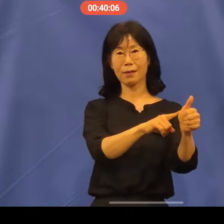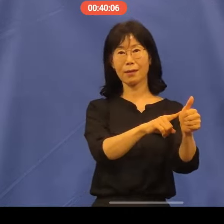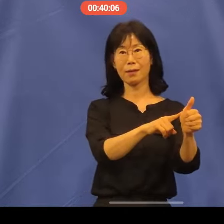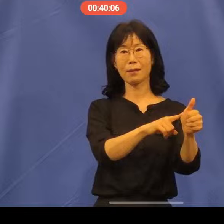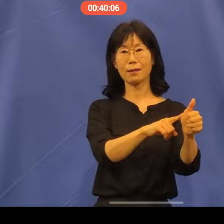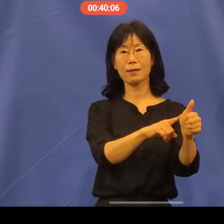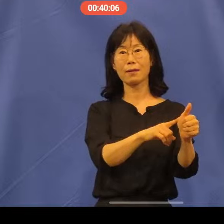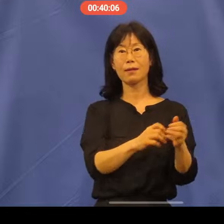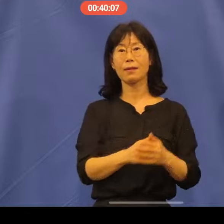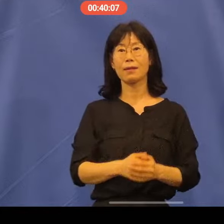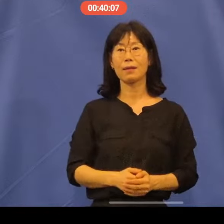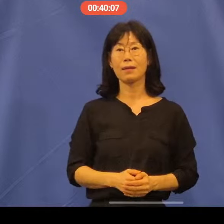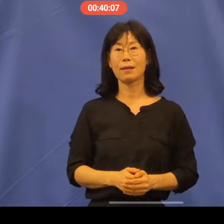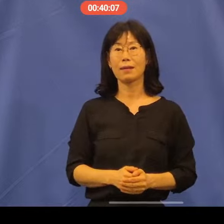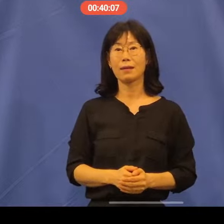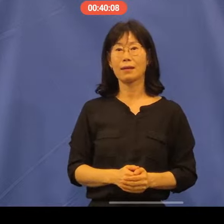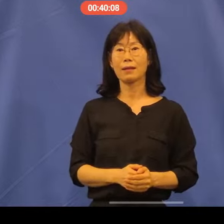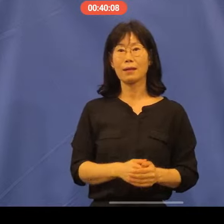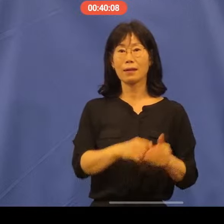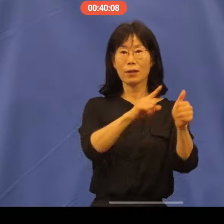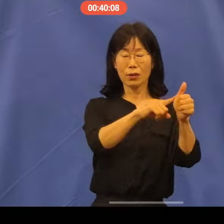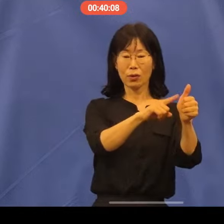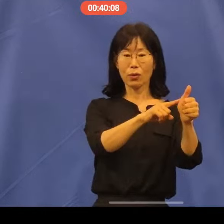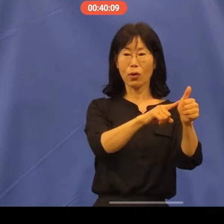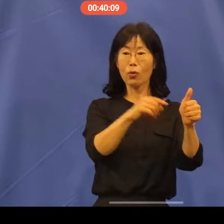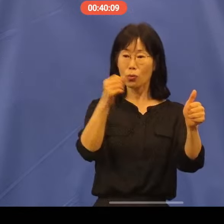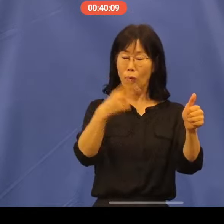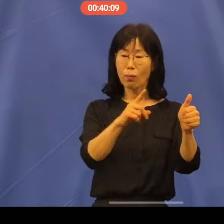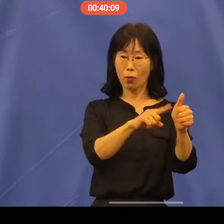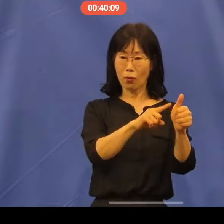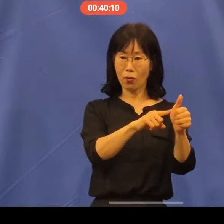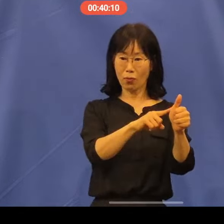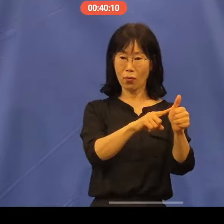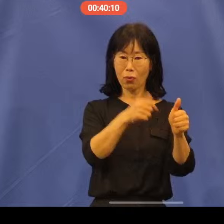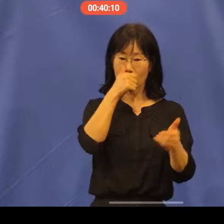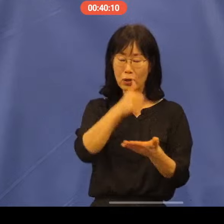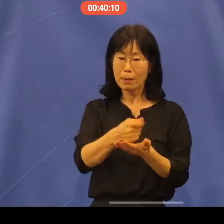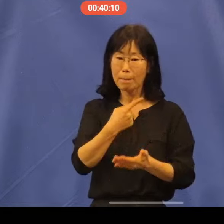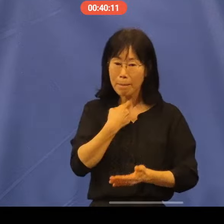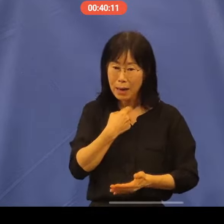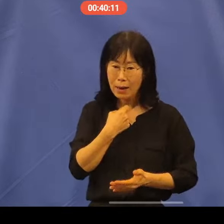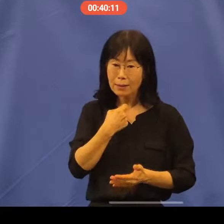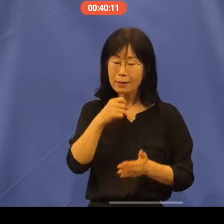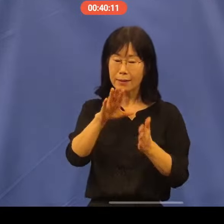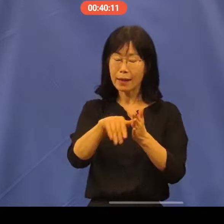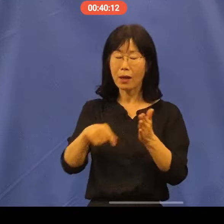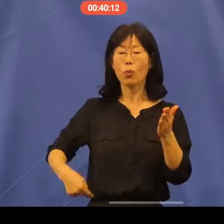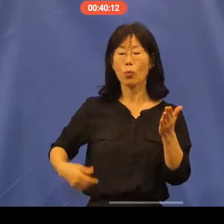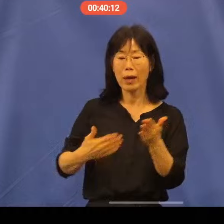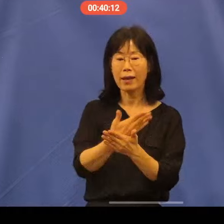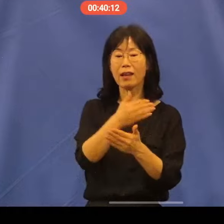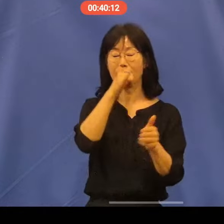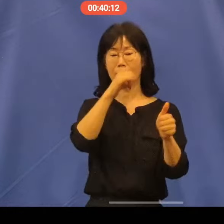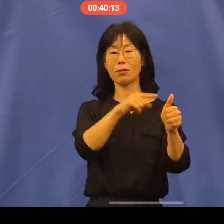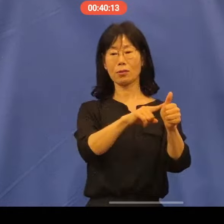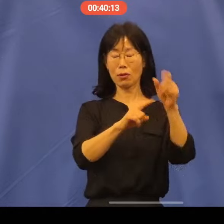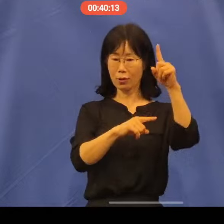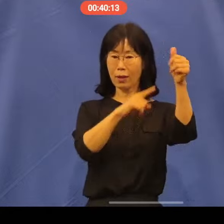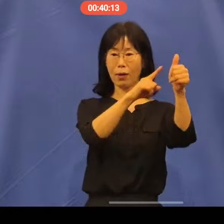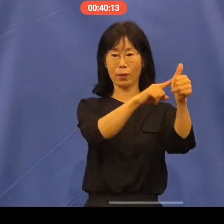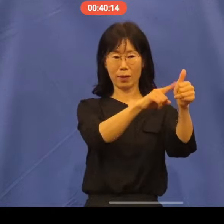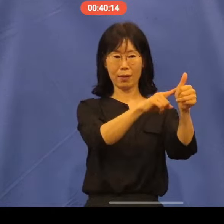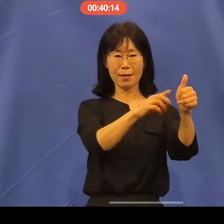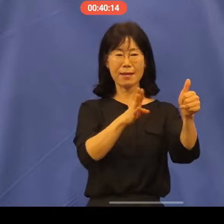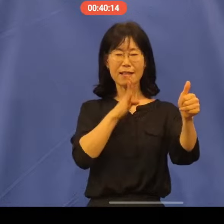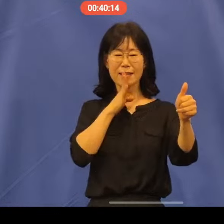있는데, 그게 뭐냐? 그가 회개하는 자였다는 거예요. 이 두 가지는 연결되어 있어요. 진정한